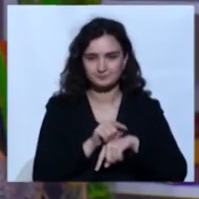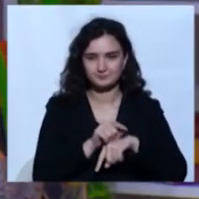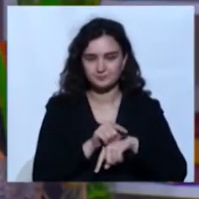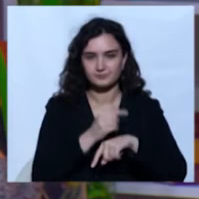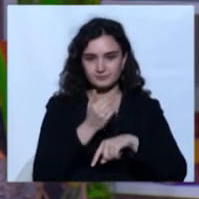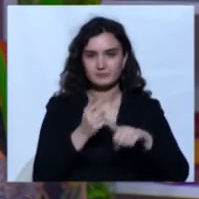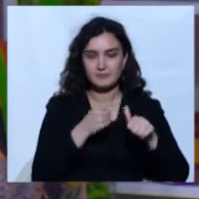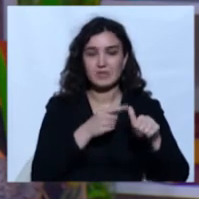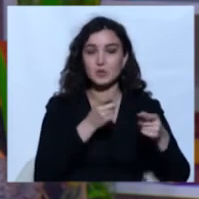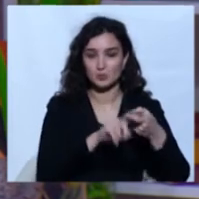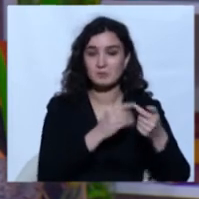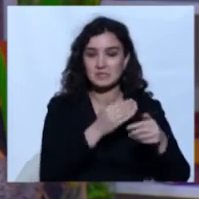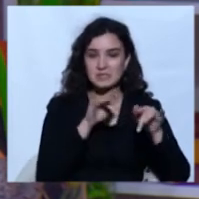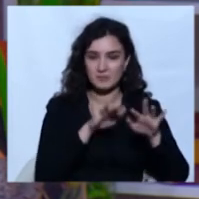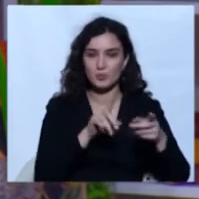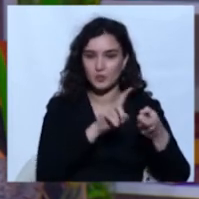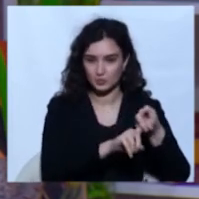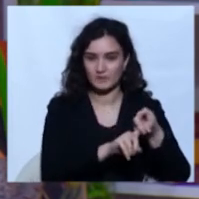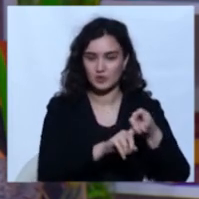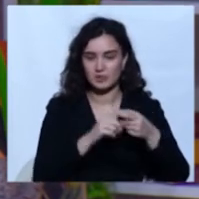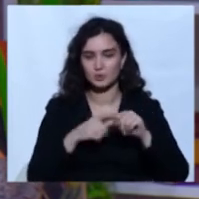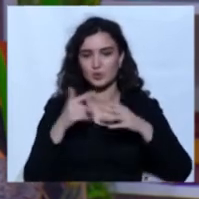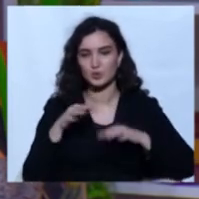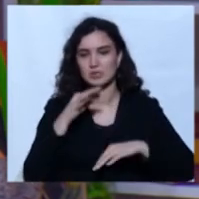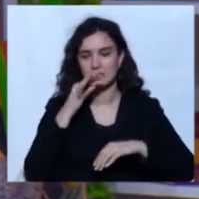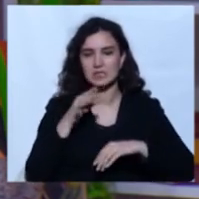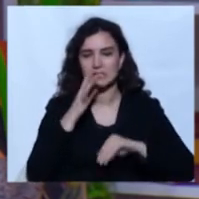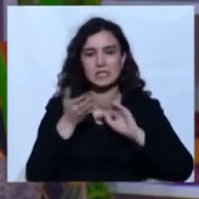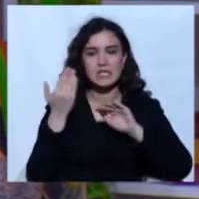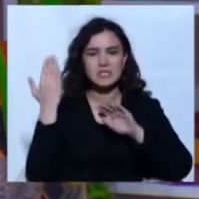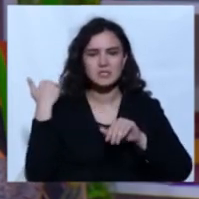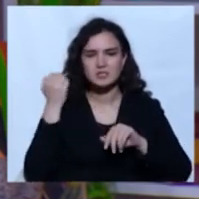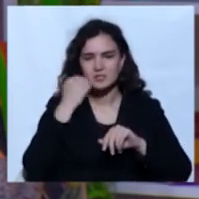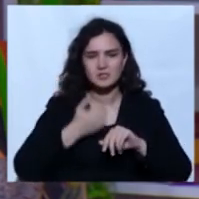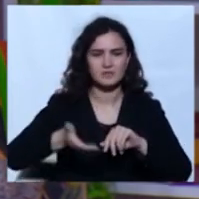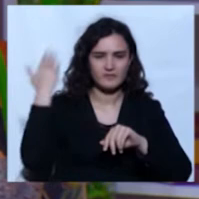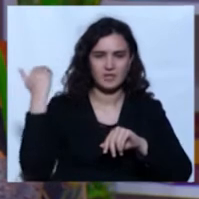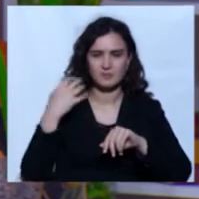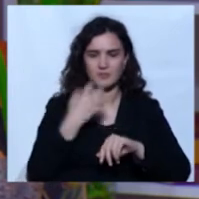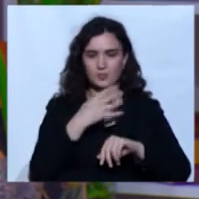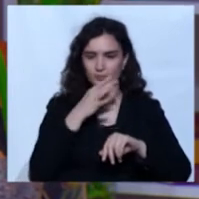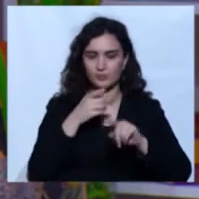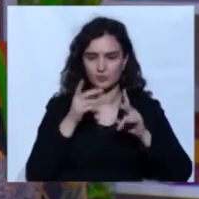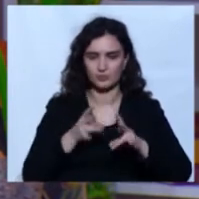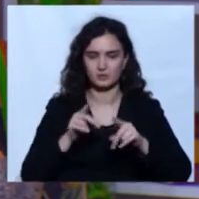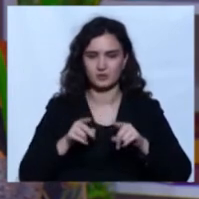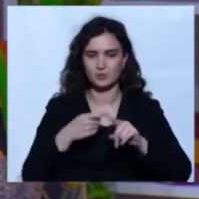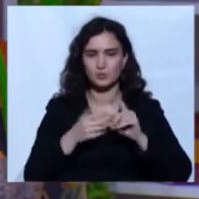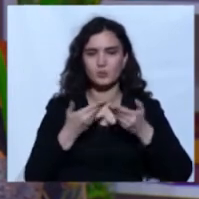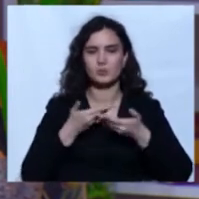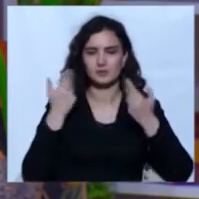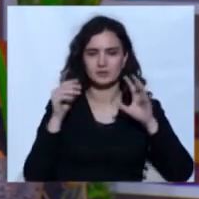არქიტექტორის სახელს უკავშირდება და ეს, როგორც გითხარით, რენესანსის ეპოქაში მოხდა. მოდით გავიხსენოთ ის